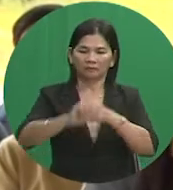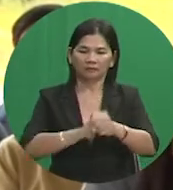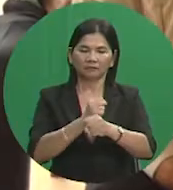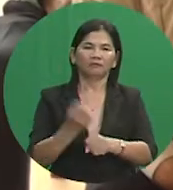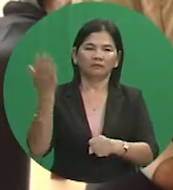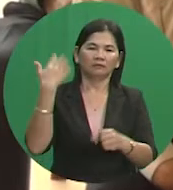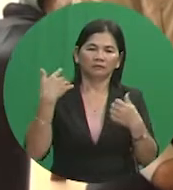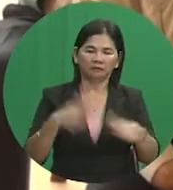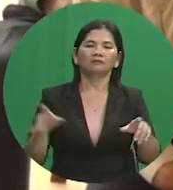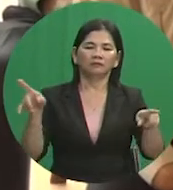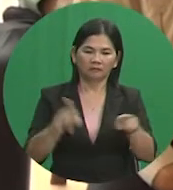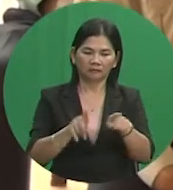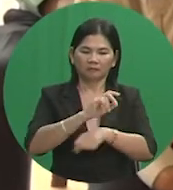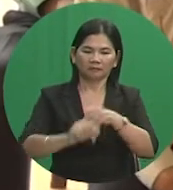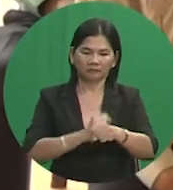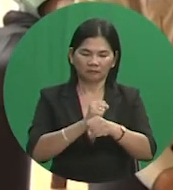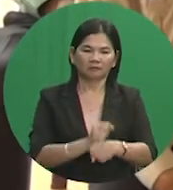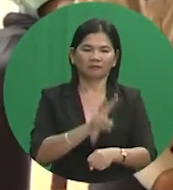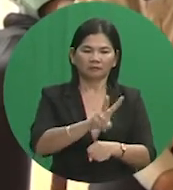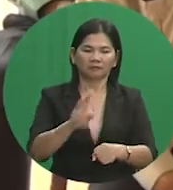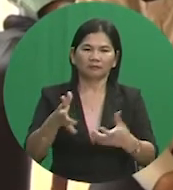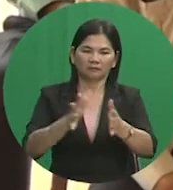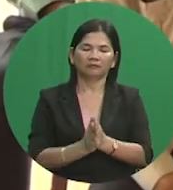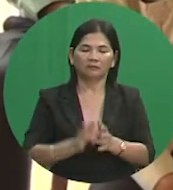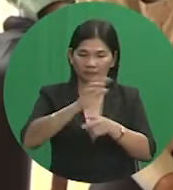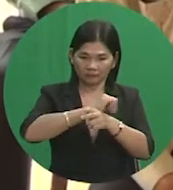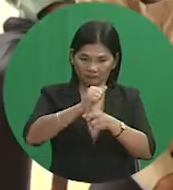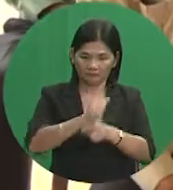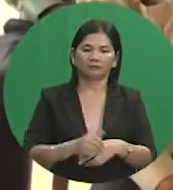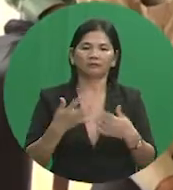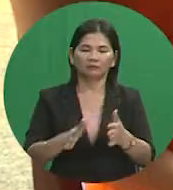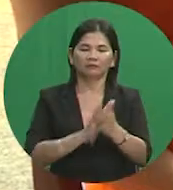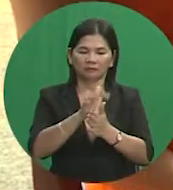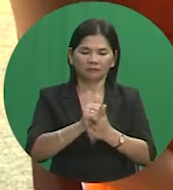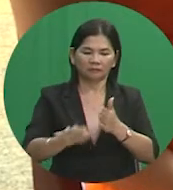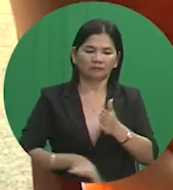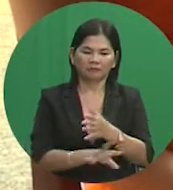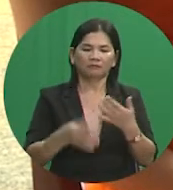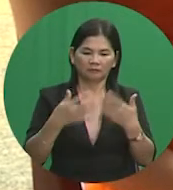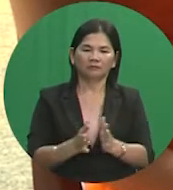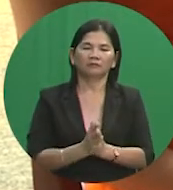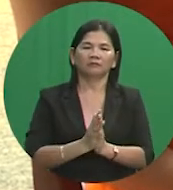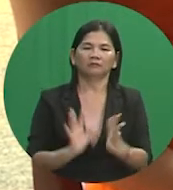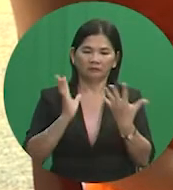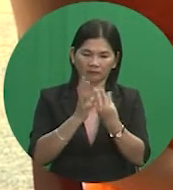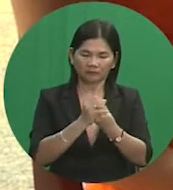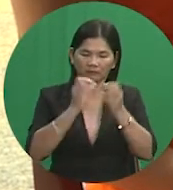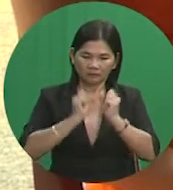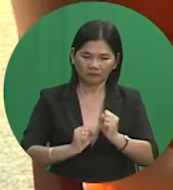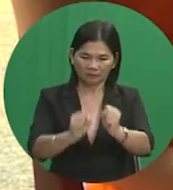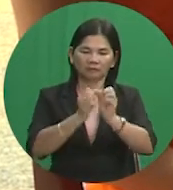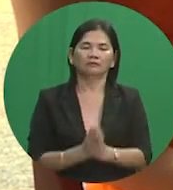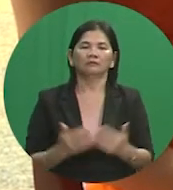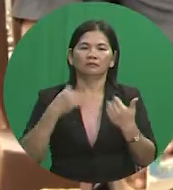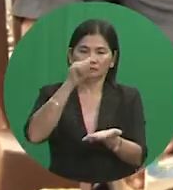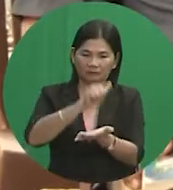องตื้อเกาะโดยขนมชนำปีปอมมาภัยปีอันวัดตามก็นโยบายระบอบริรอดทับอภิบาลสรกบันคัดคอมปรังไ